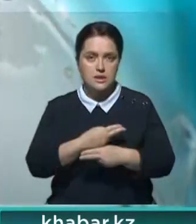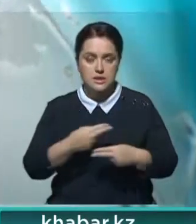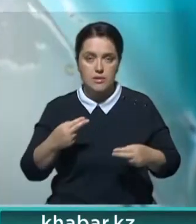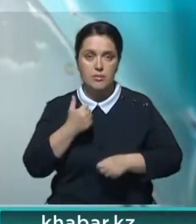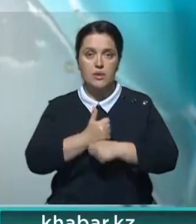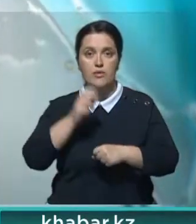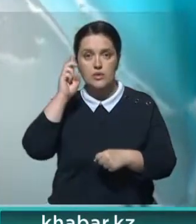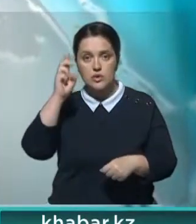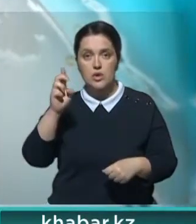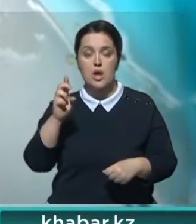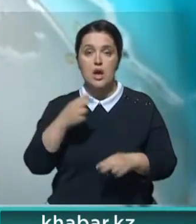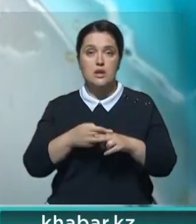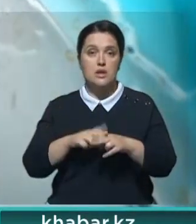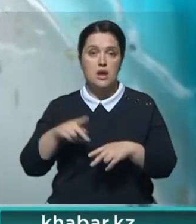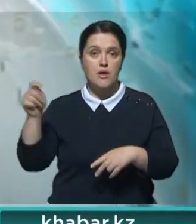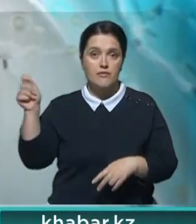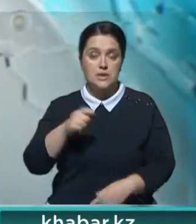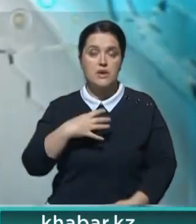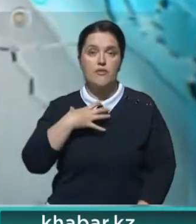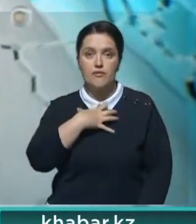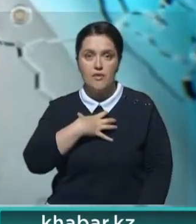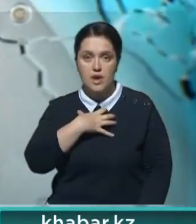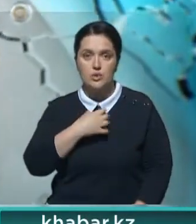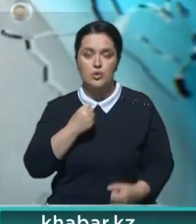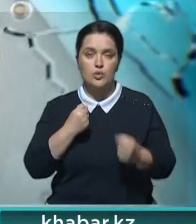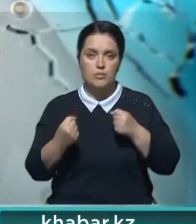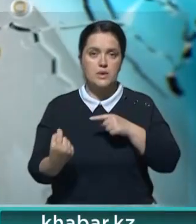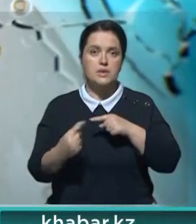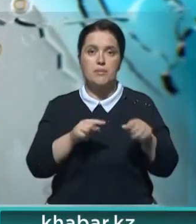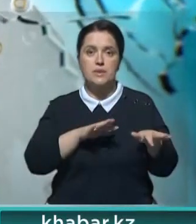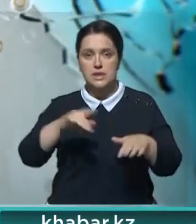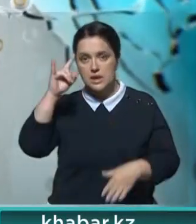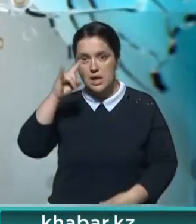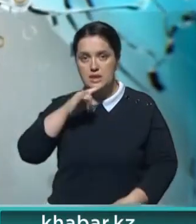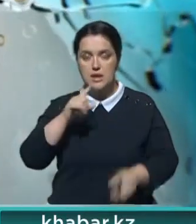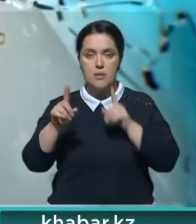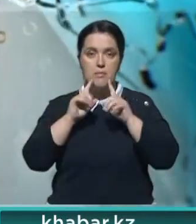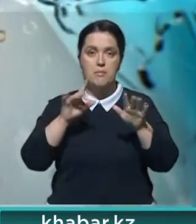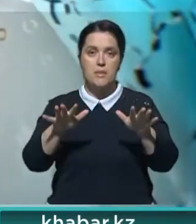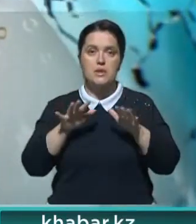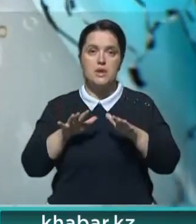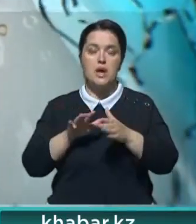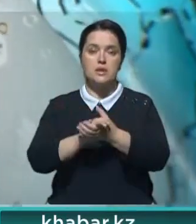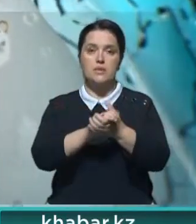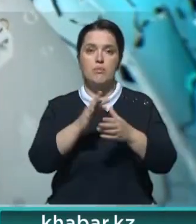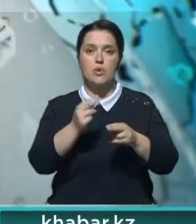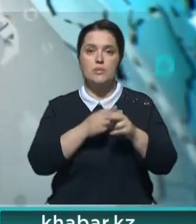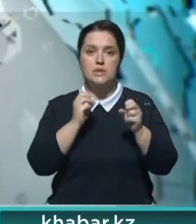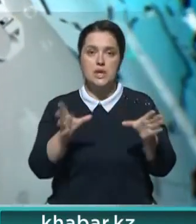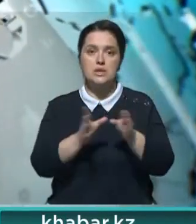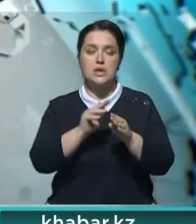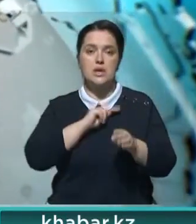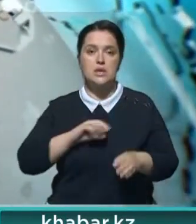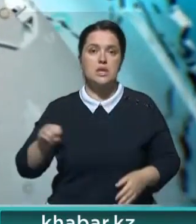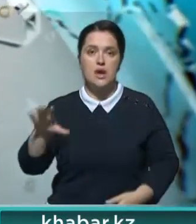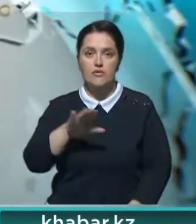Глава государства отметил, что этот визит важен с точки зрения укрепления взаимодействия Казахстана с парламентской ассамблеей по безопасности и